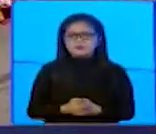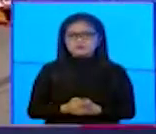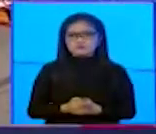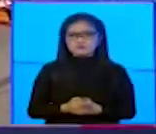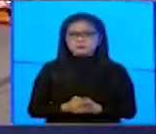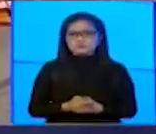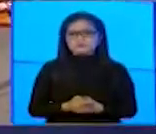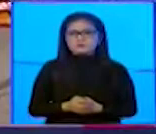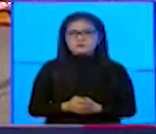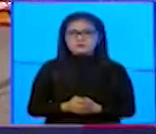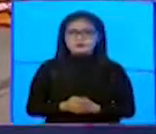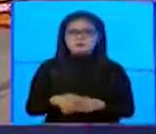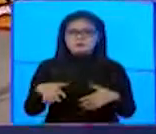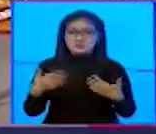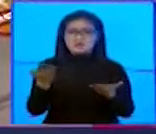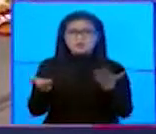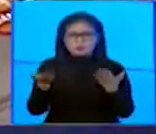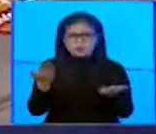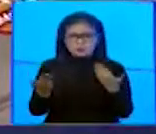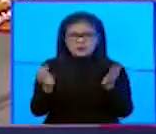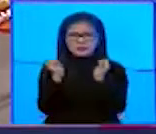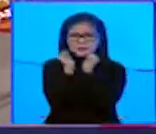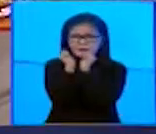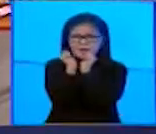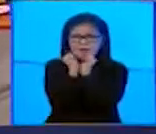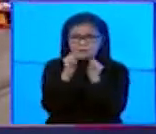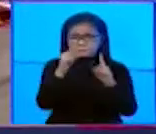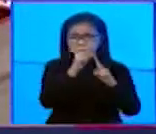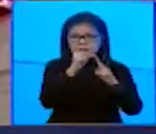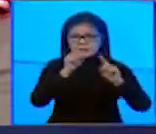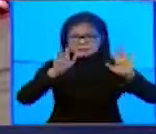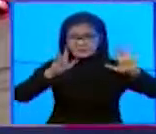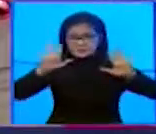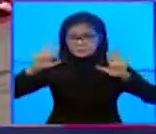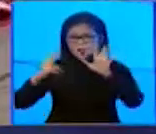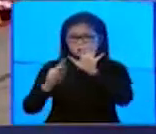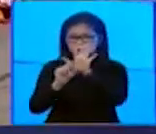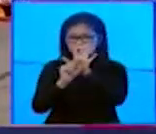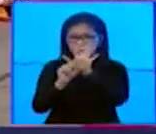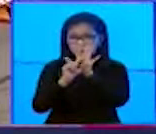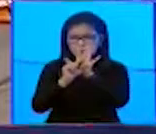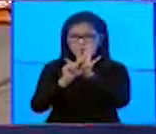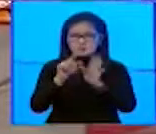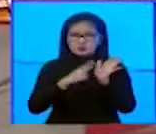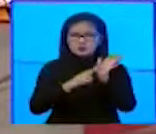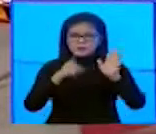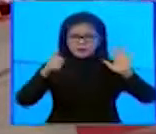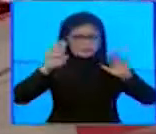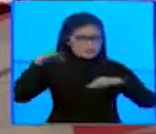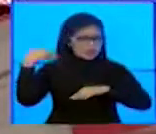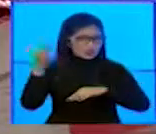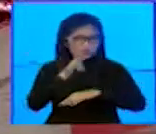Hai tidak pidana Hai pasal 55 undang-undang Republik Indonesia Nomor 6 tahun 2018